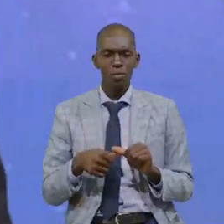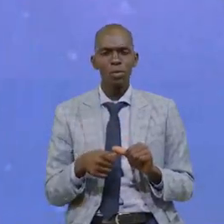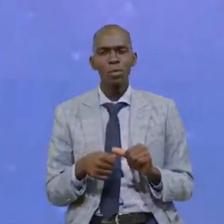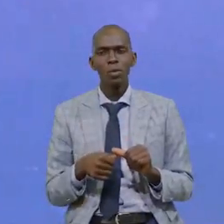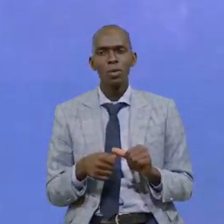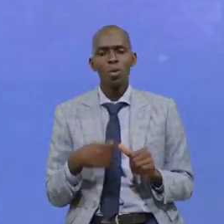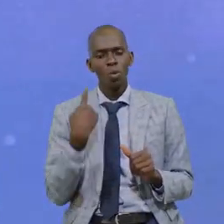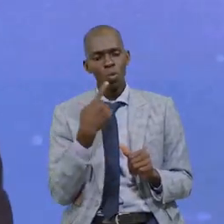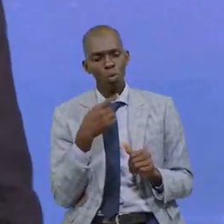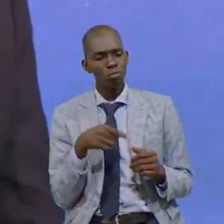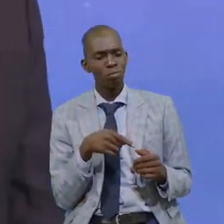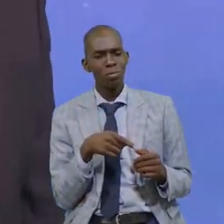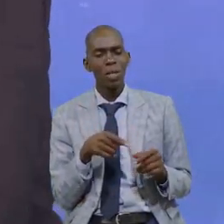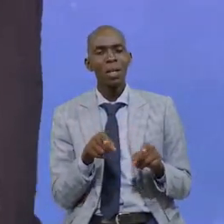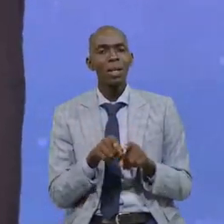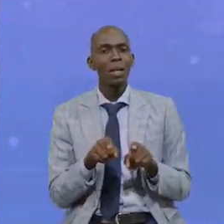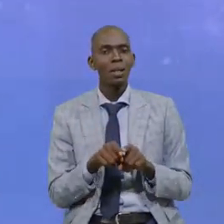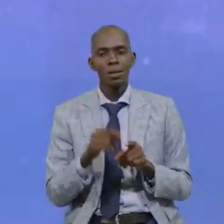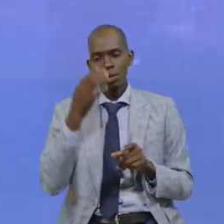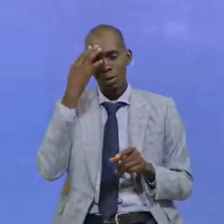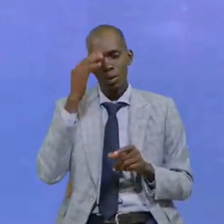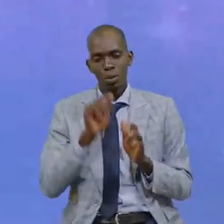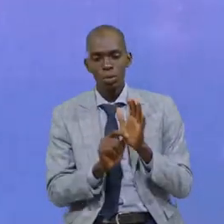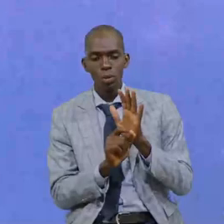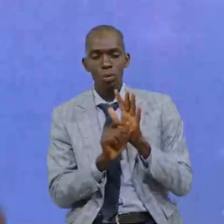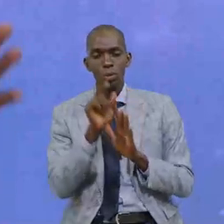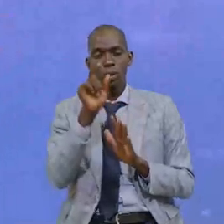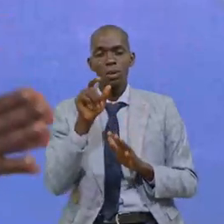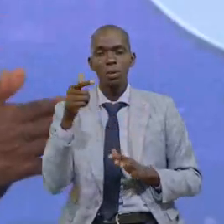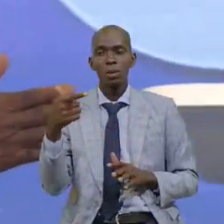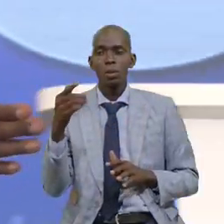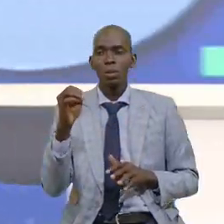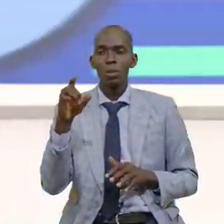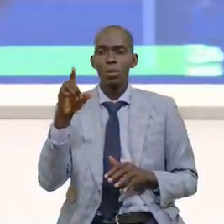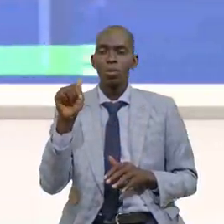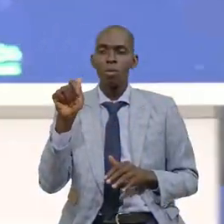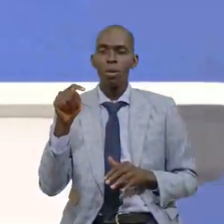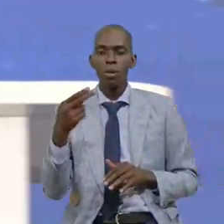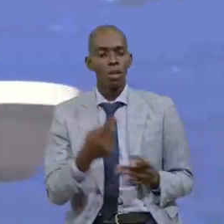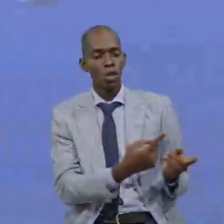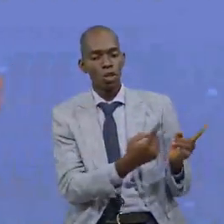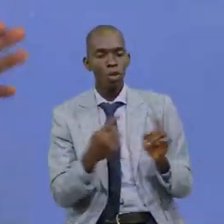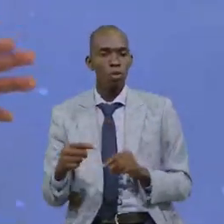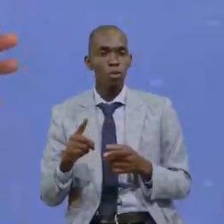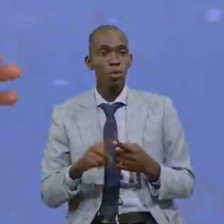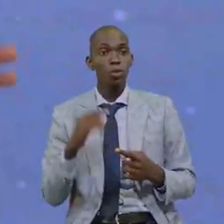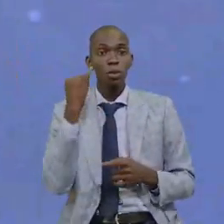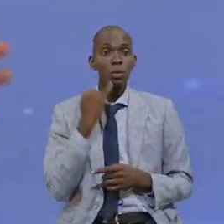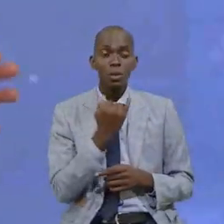L'incirconcis, qui sont ceux-là, comme Goliath, qui vient en Israël. Et le Seigneur